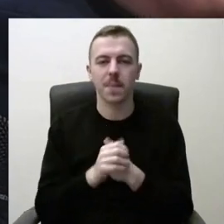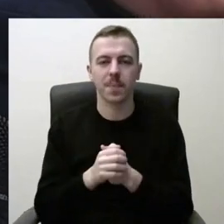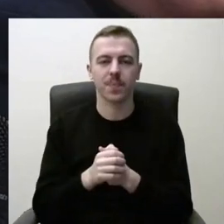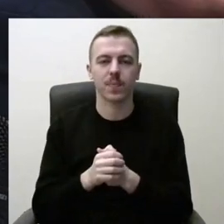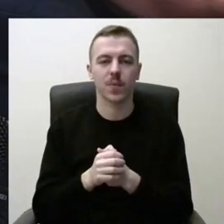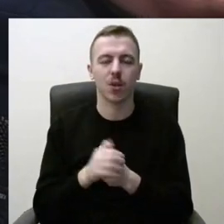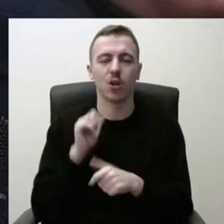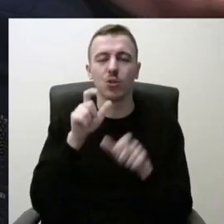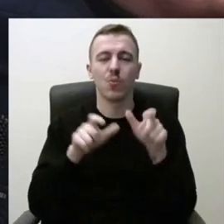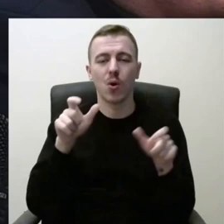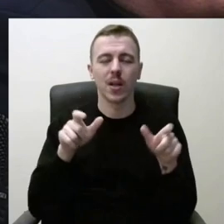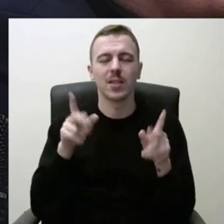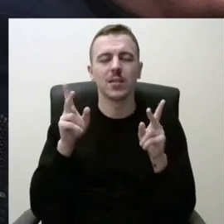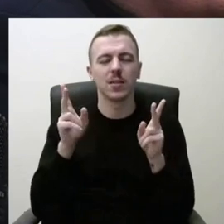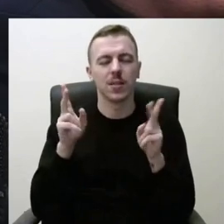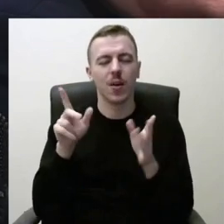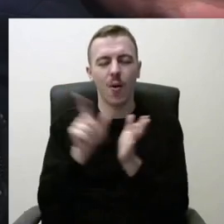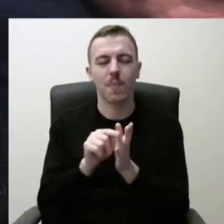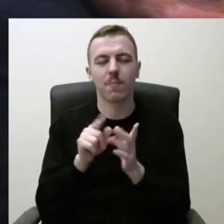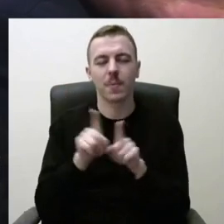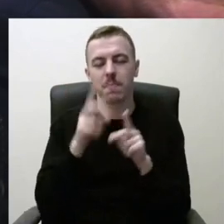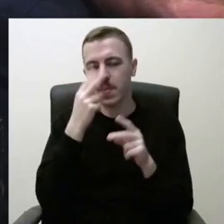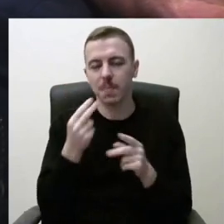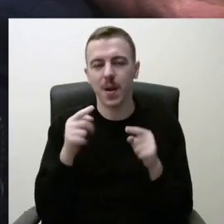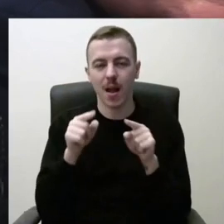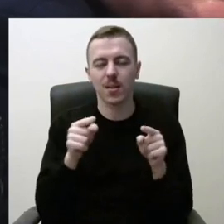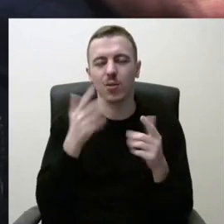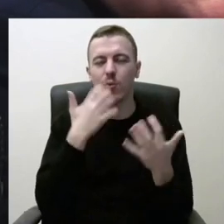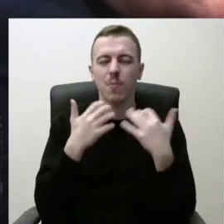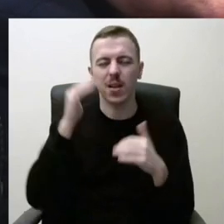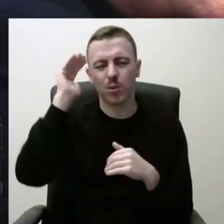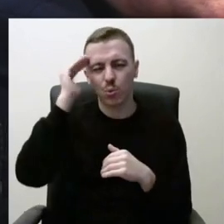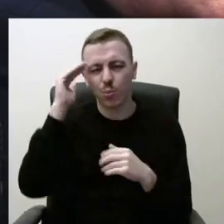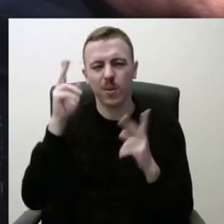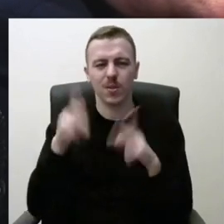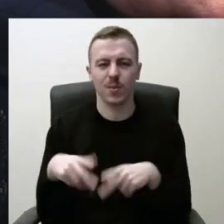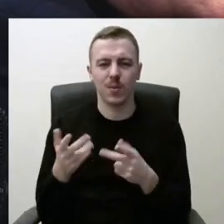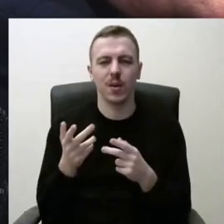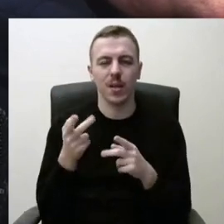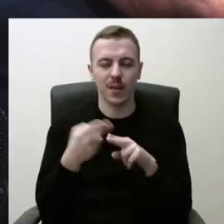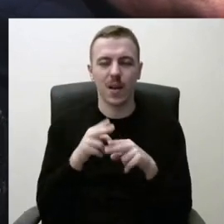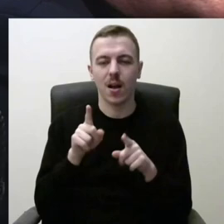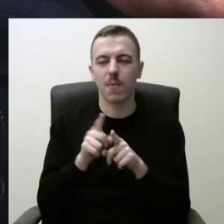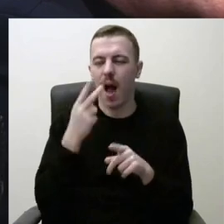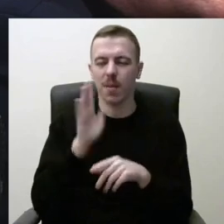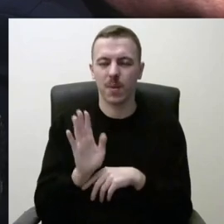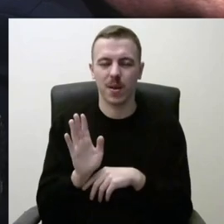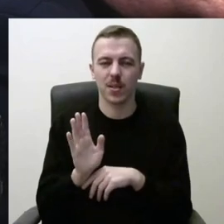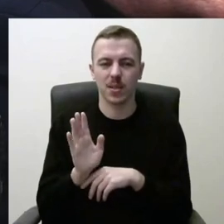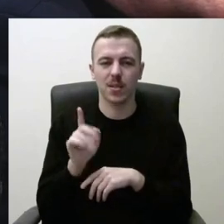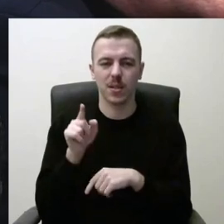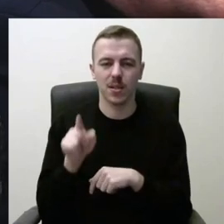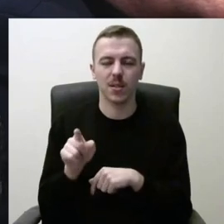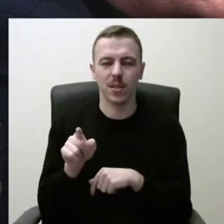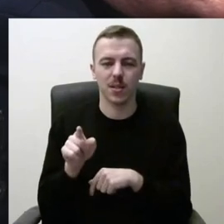Žmonės reikia pratinti, rūpintis, domėtis ir atpratinti nuo to posakio,